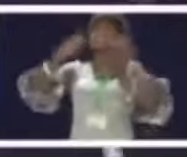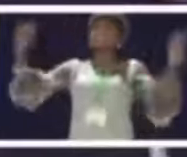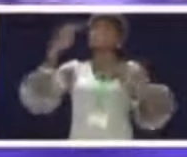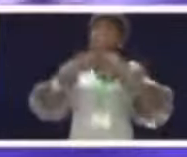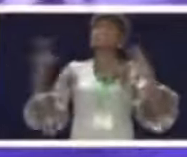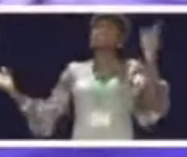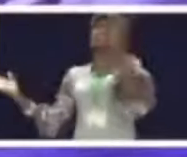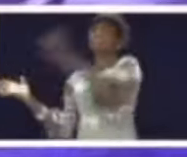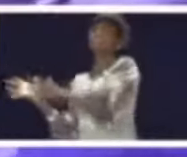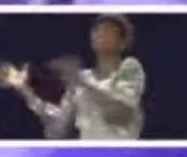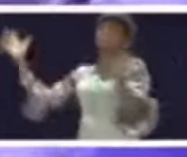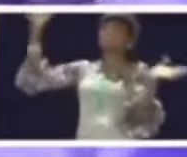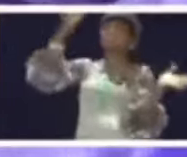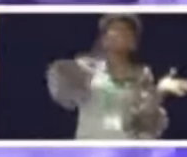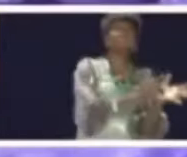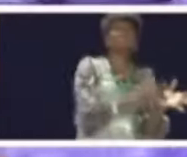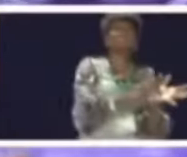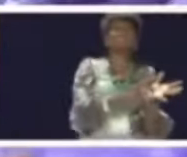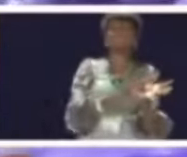sọ